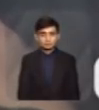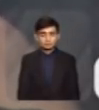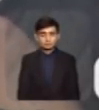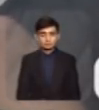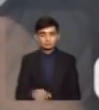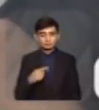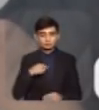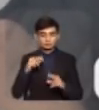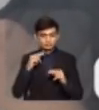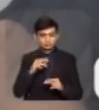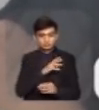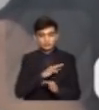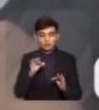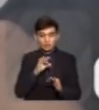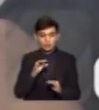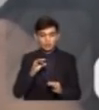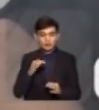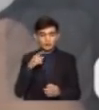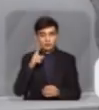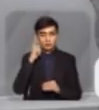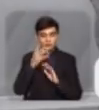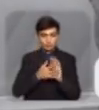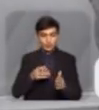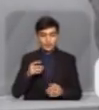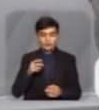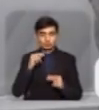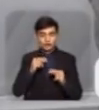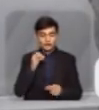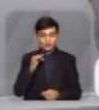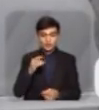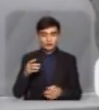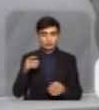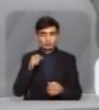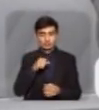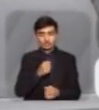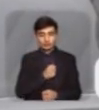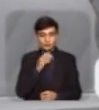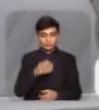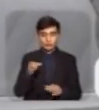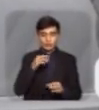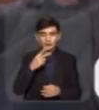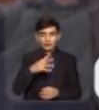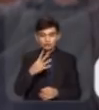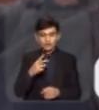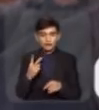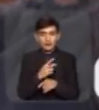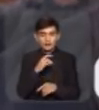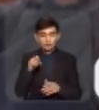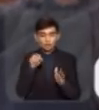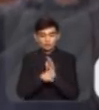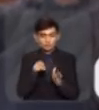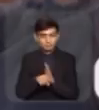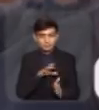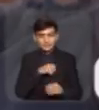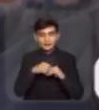Аллахом, вы узнаете правду, вы пожалеете об этом. В свои 24 Игентай Сапыжанов совершил уже два убийства. В